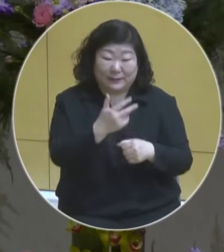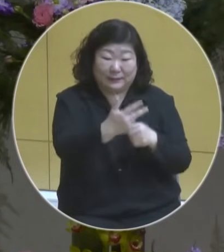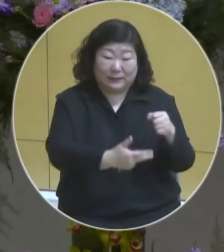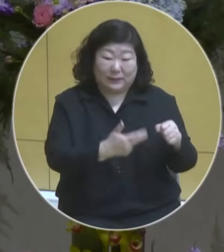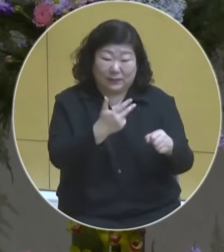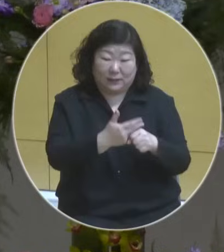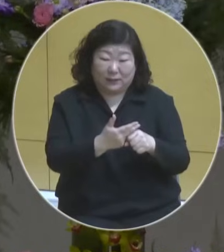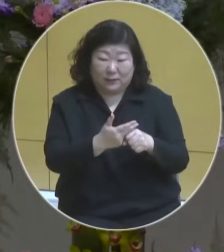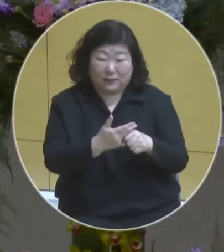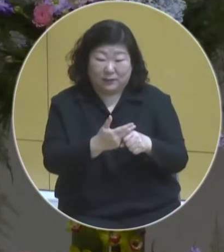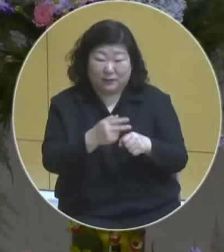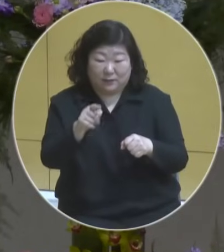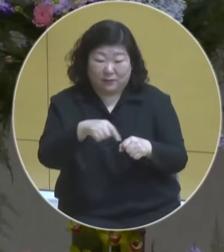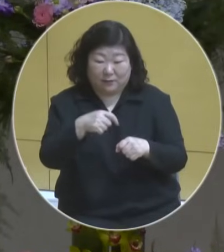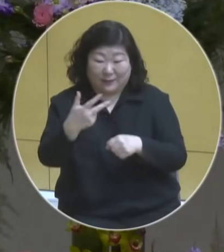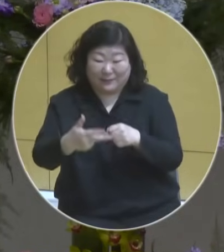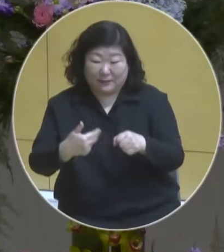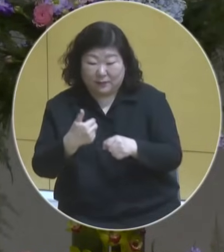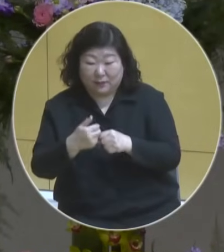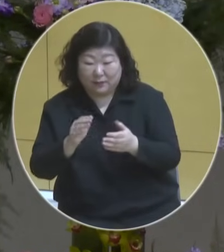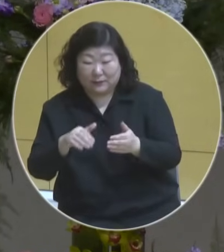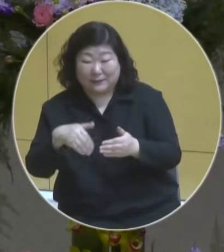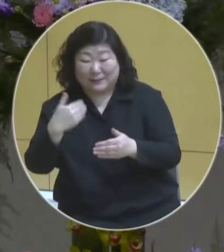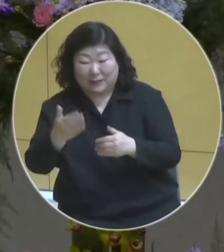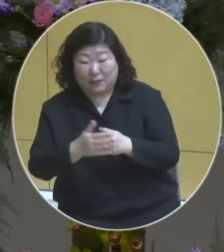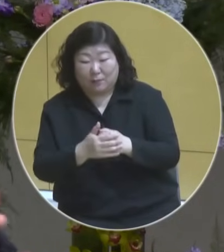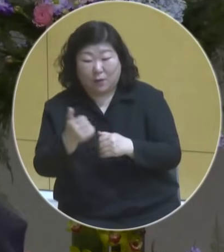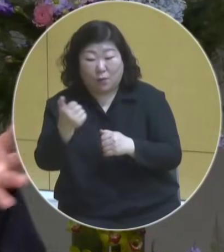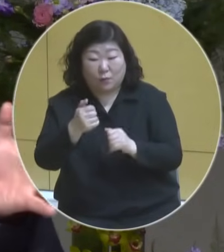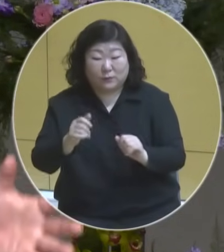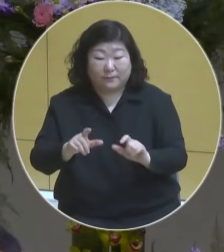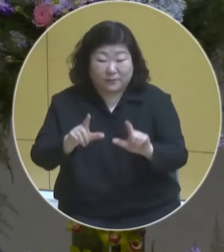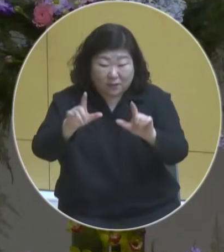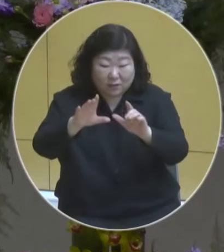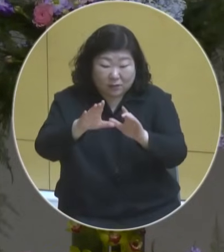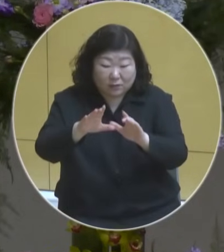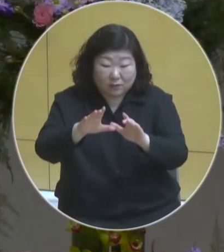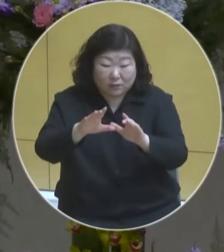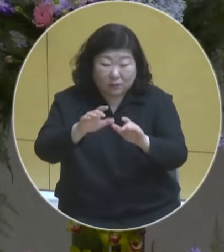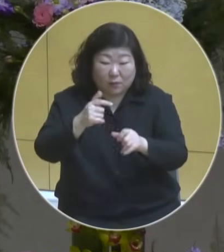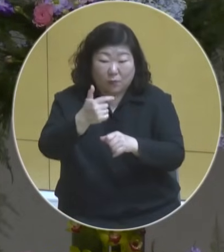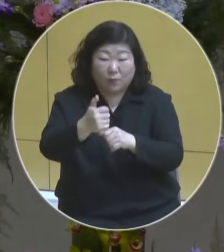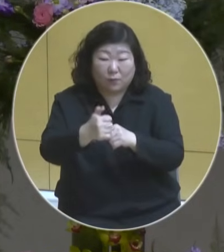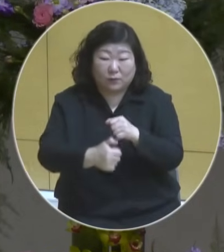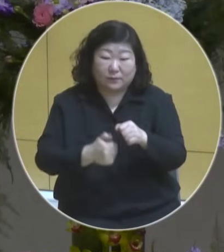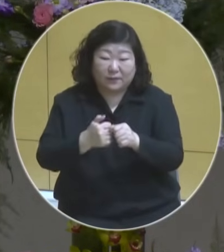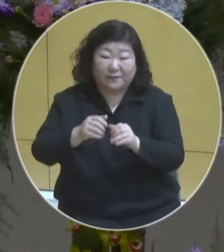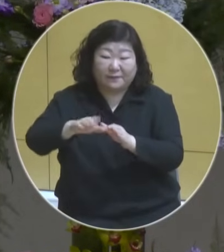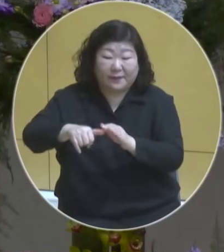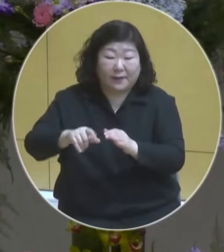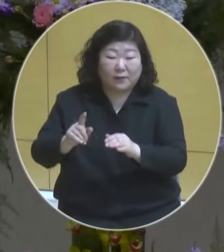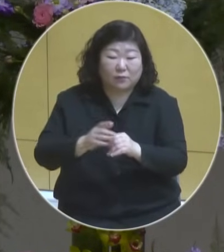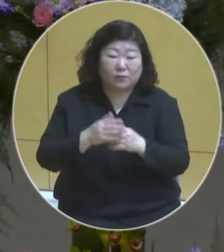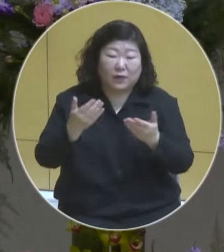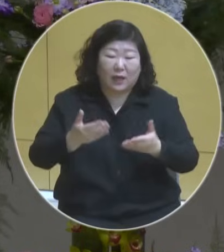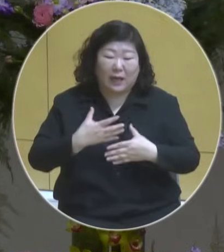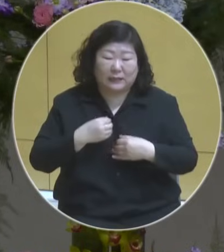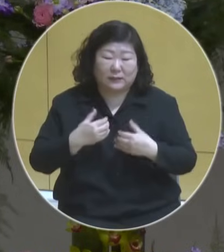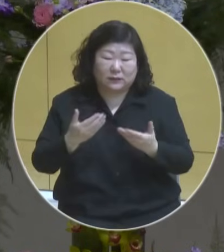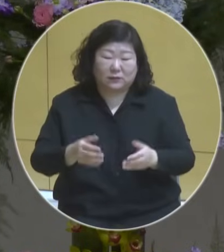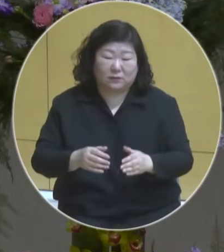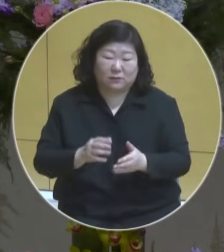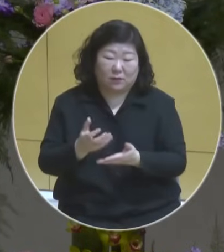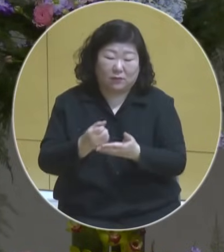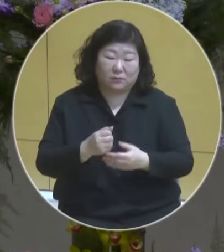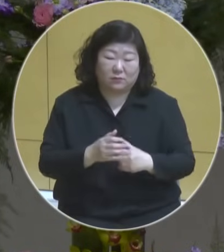되는 그런 역사를 경험했습니다 그리고 하나님 나라로 갑니다 그렇다면 오늘 예배를 통해서